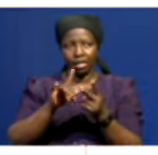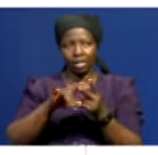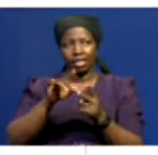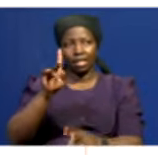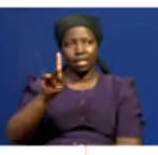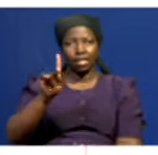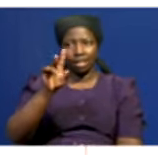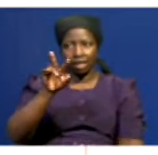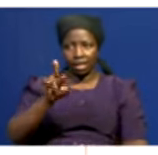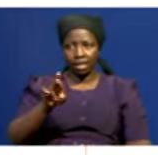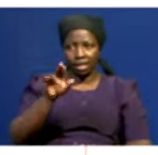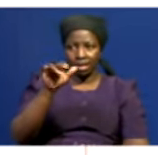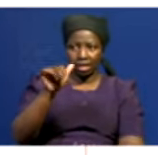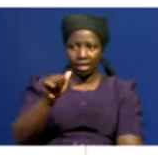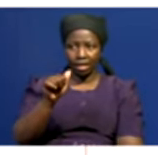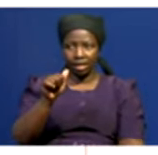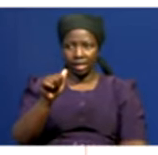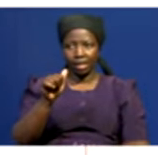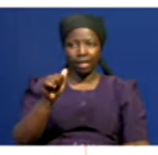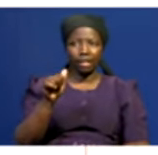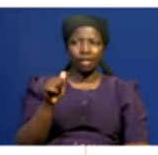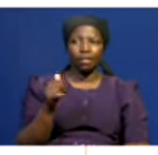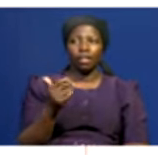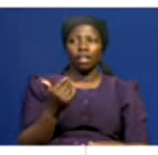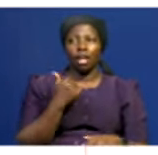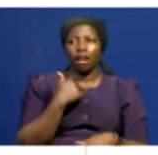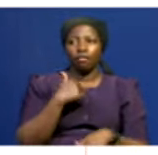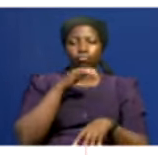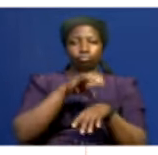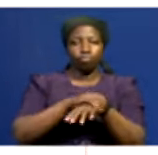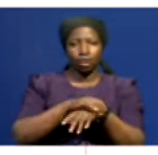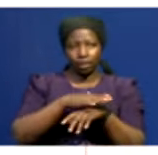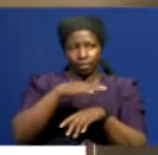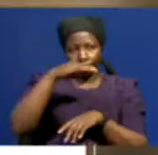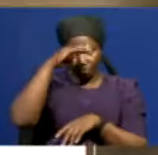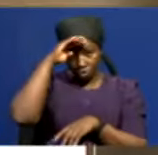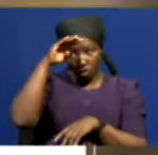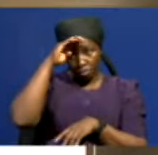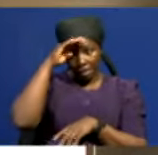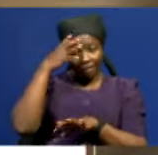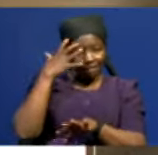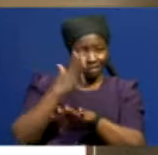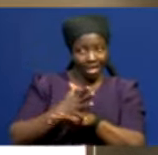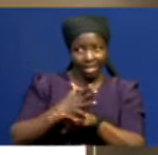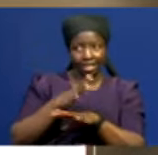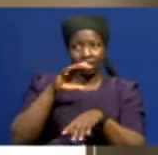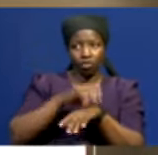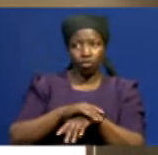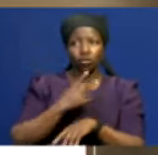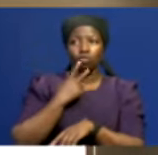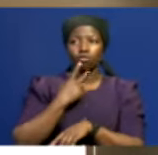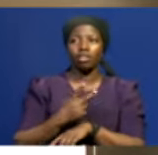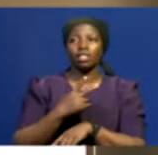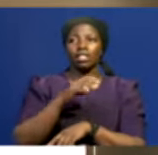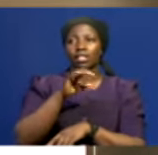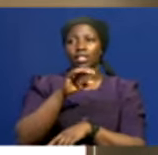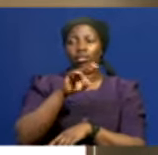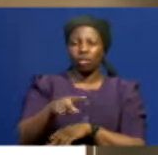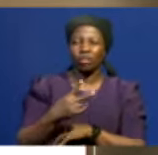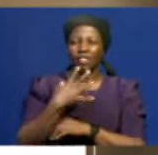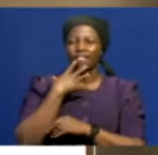halmashauri ya ukusanyaji ushuru hapa nchini KRA wamenasa mzigo wa pombe bandia na kupata chupa 2500 za pombe